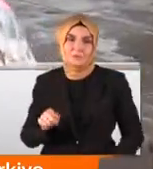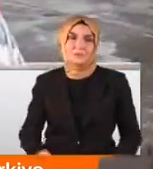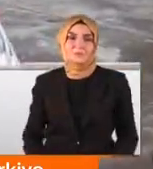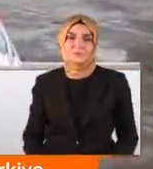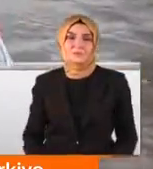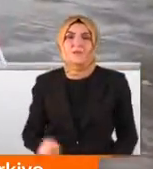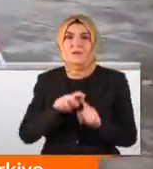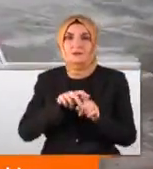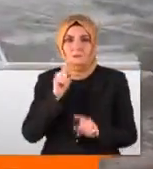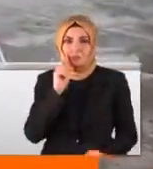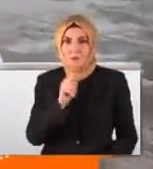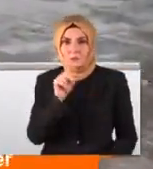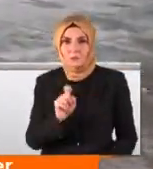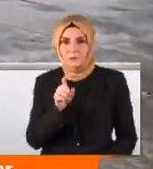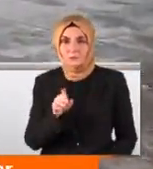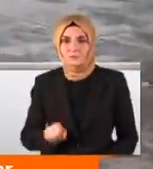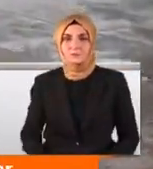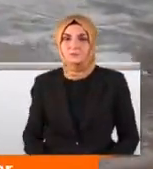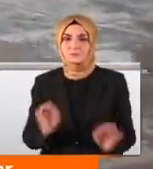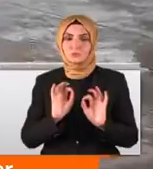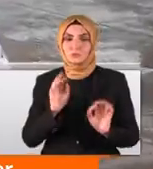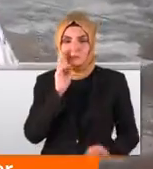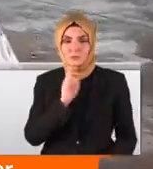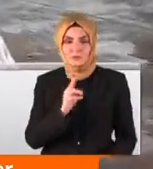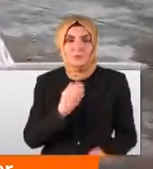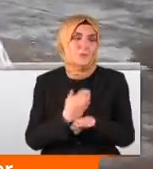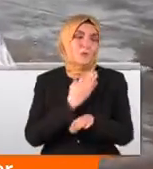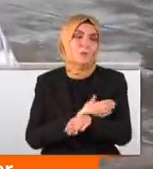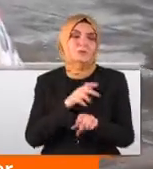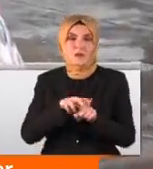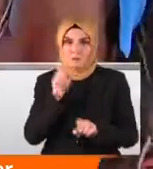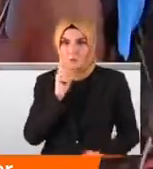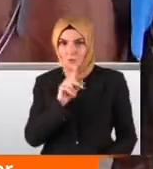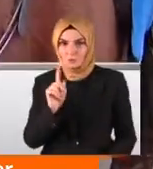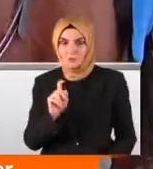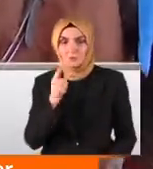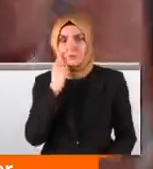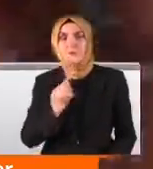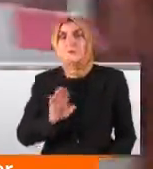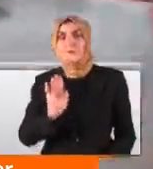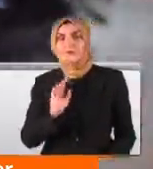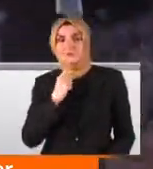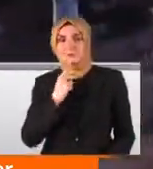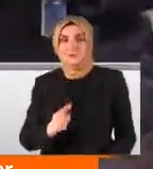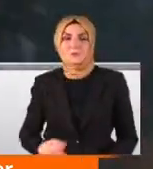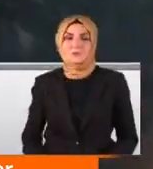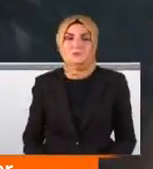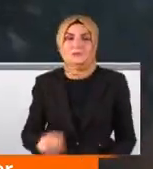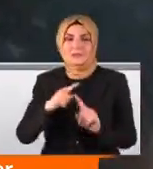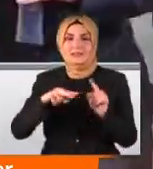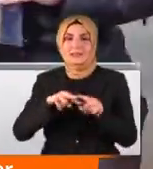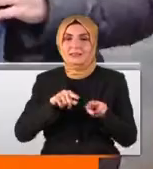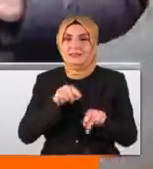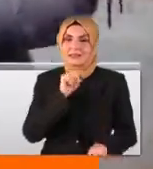Atları gördün mü? Gördüm. Daha önce at görmüş müydün? Görmemiştim. Efendim Tan ve Tuni. Çok